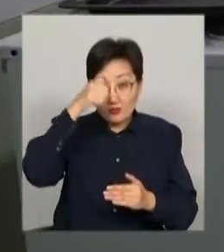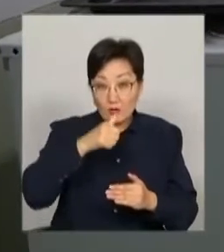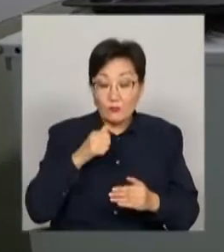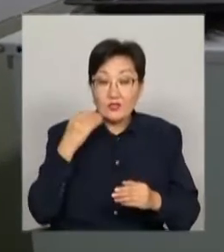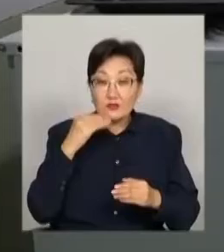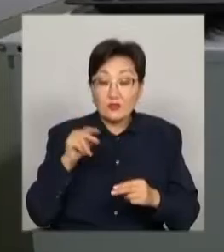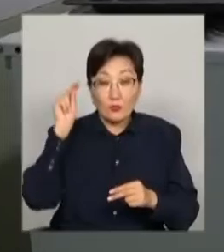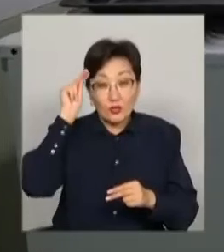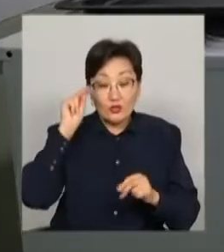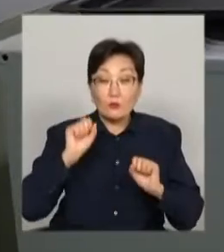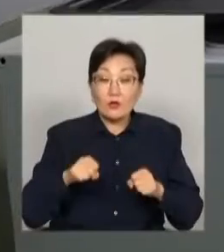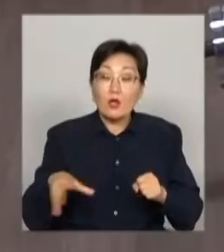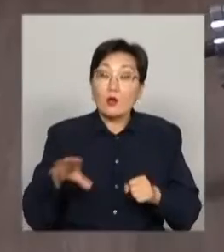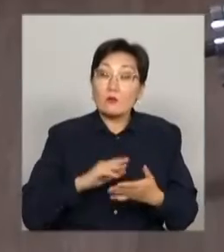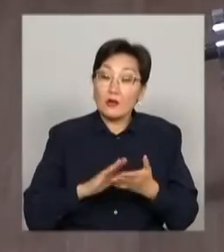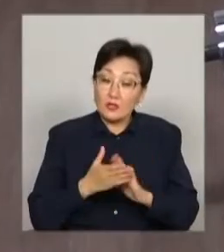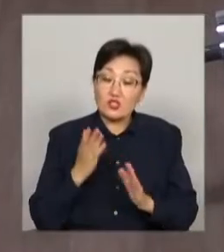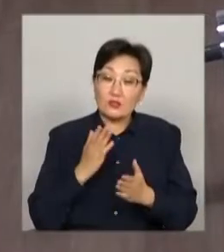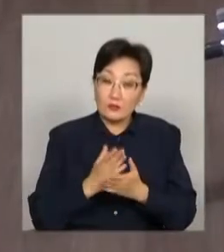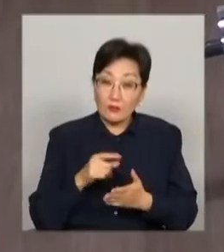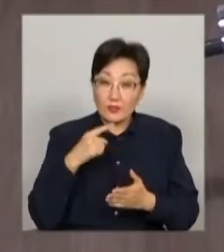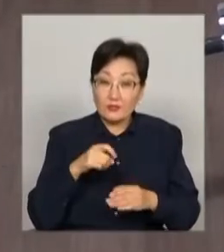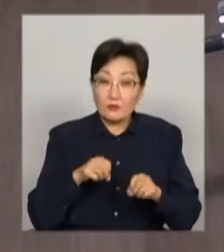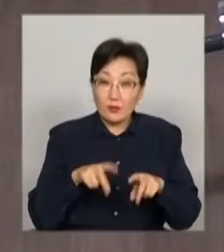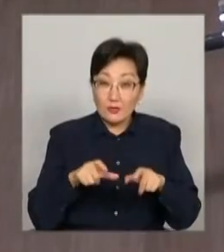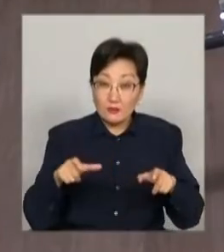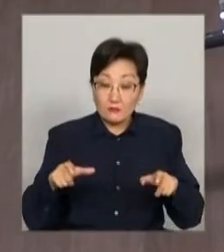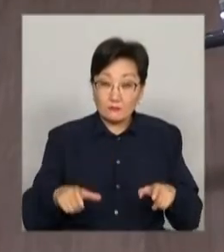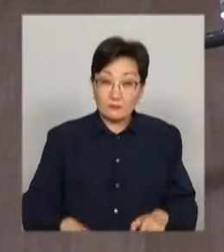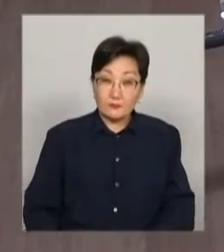сапалы білім алуына барлық жағдай жасалады дейді жауапты мамандар.